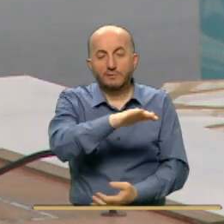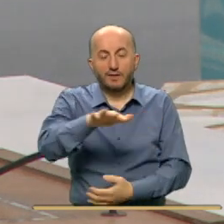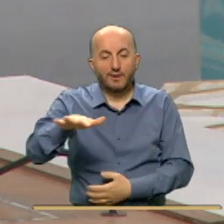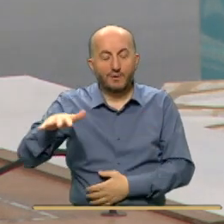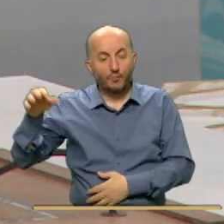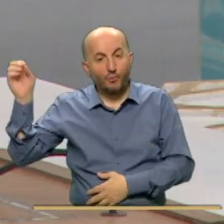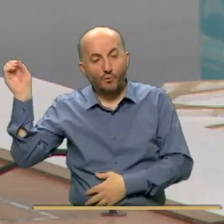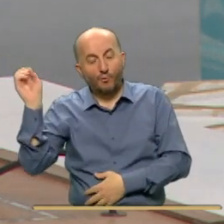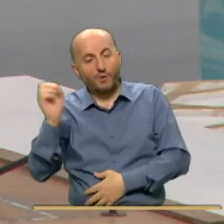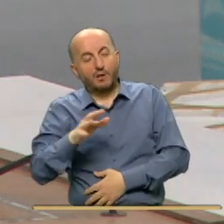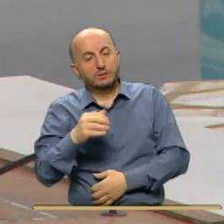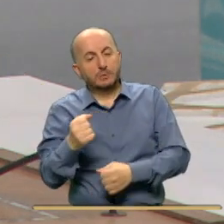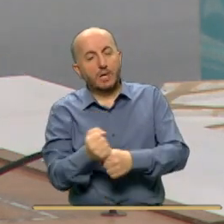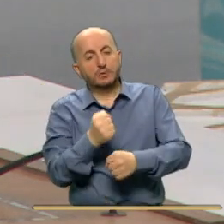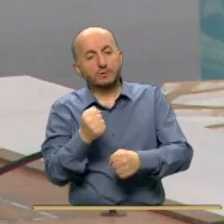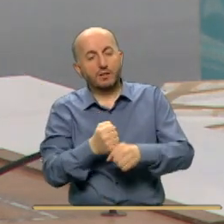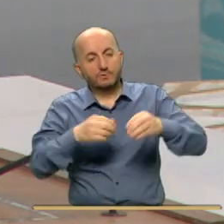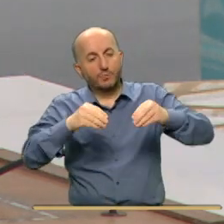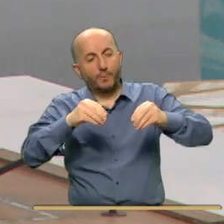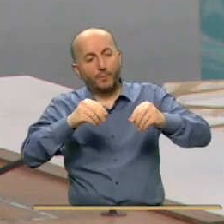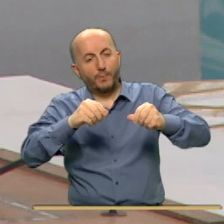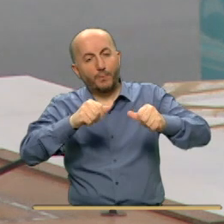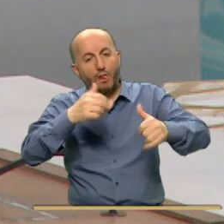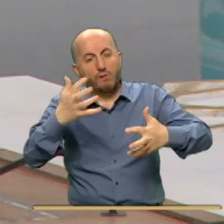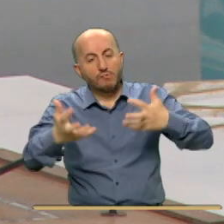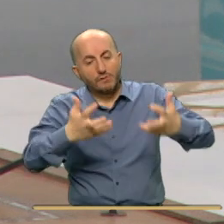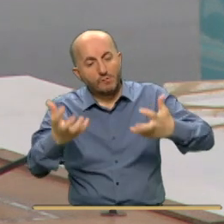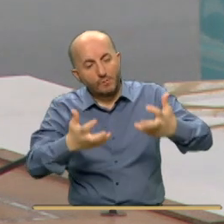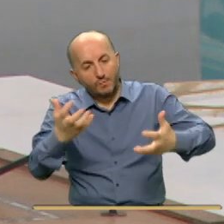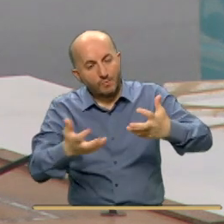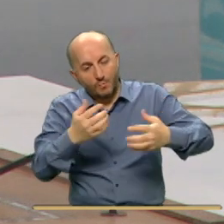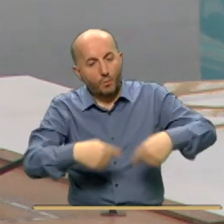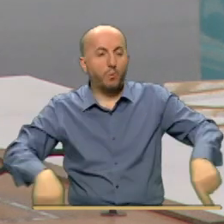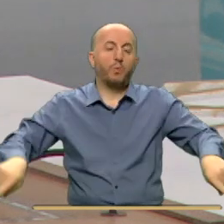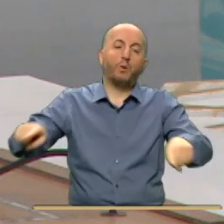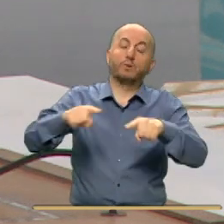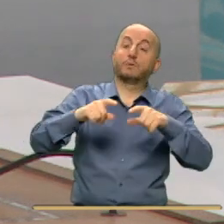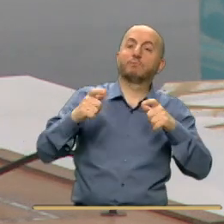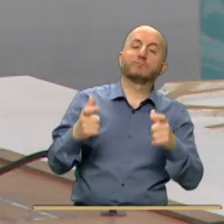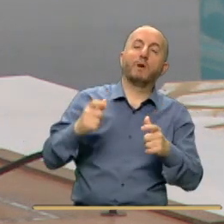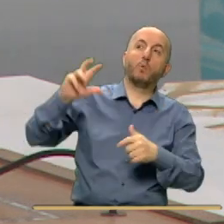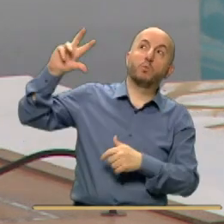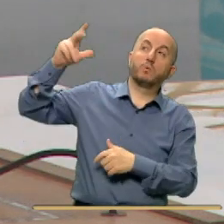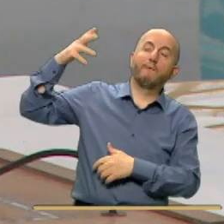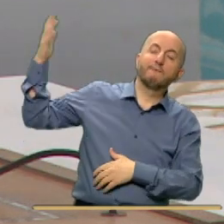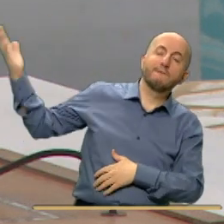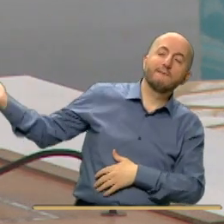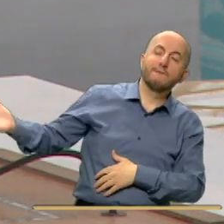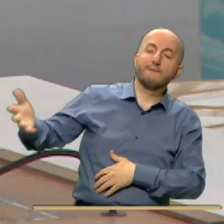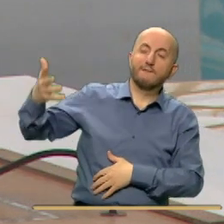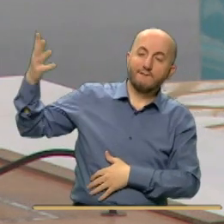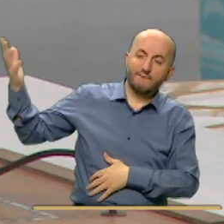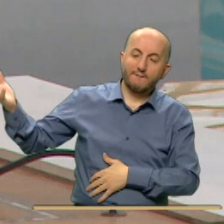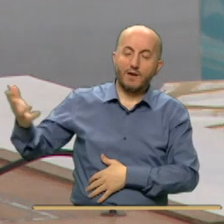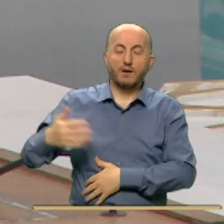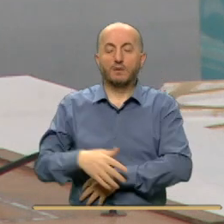gönderdiğini, yeryüzündeki taşların ve kumların alev püskürdüğü o sıcak ortamda, güneşin dehşetli harareti